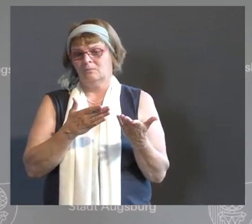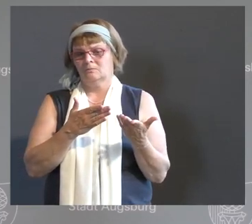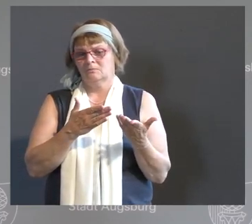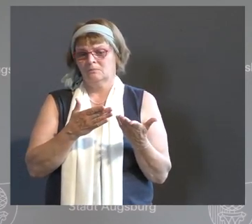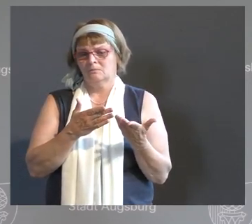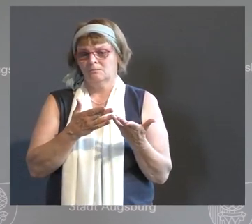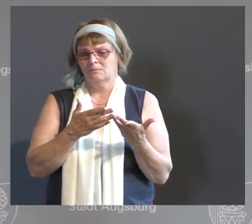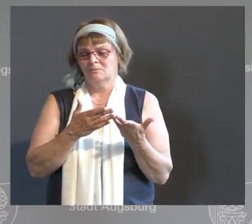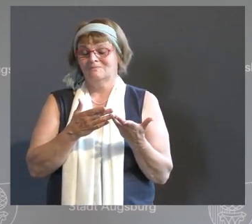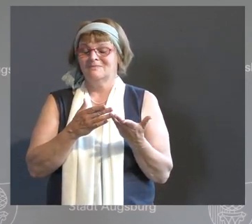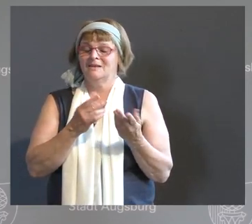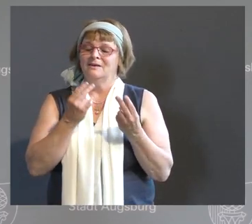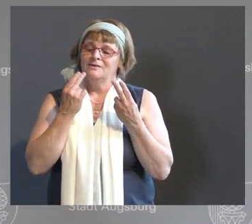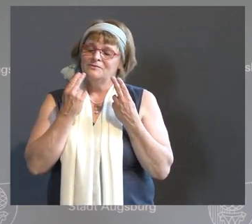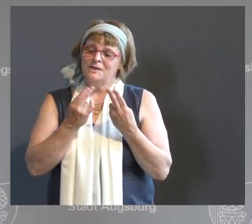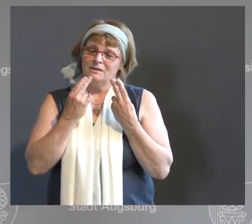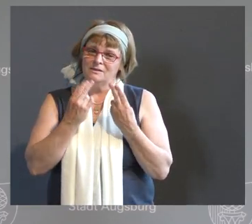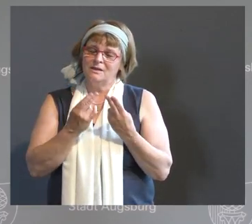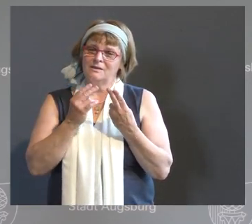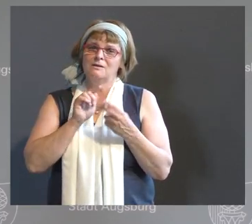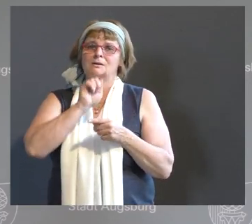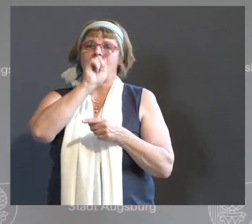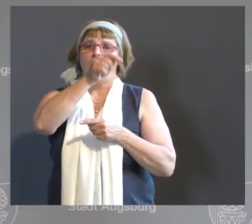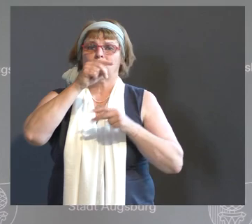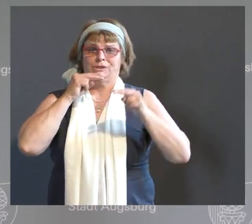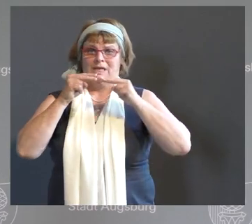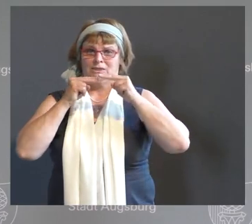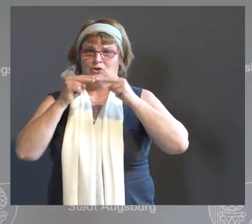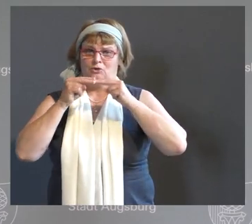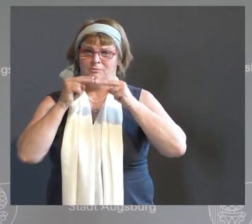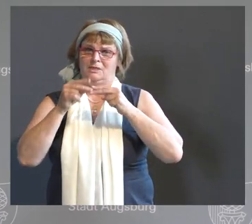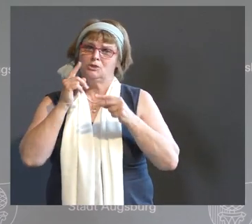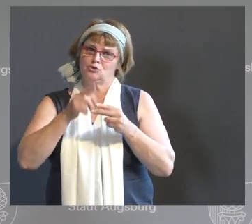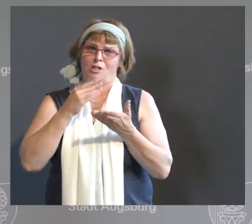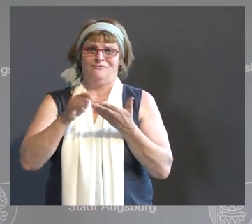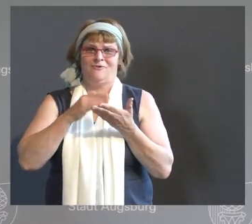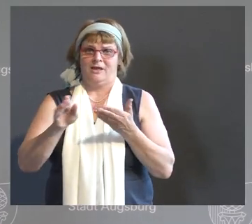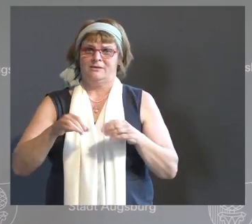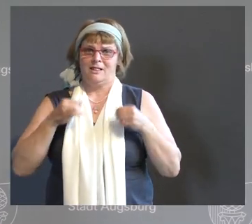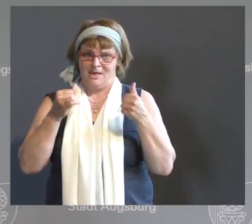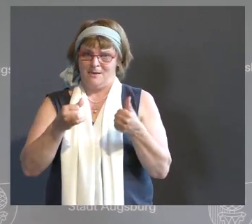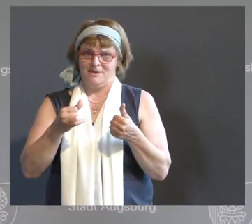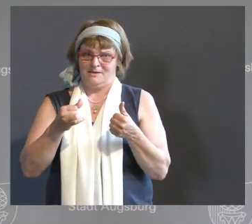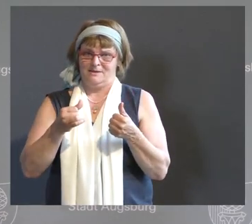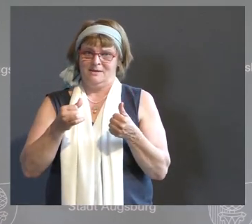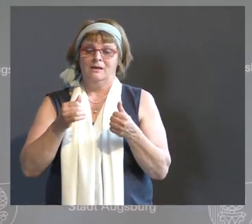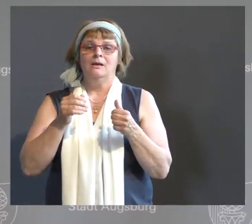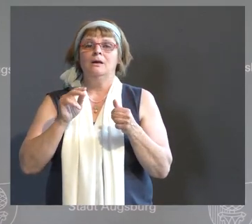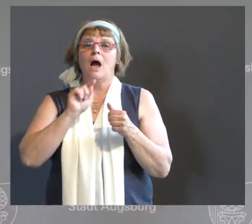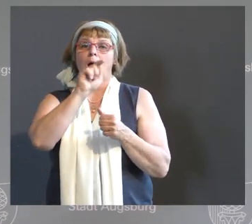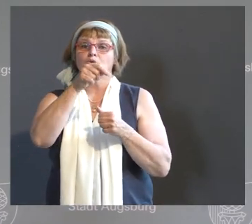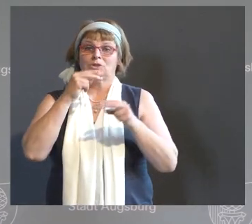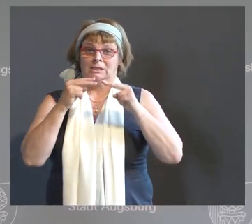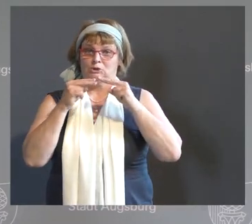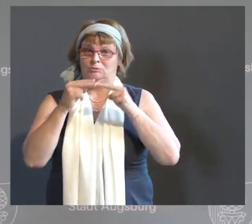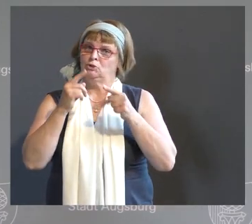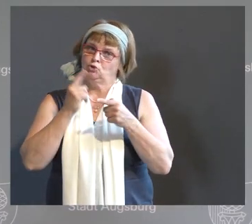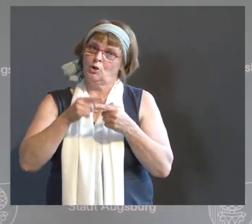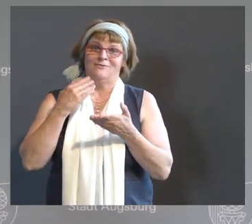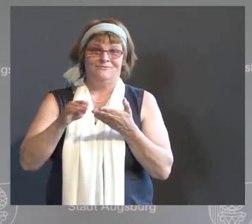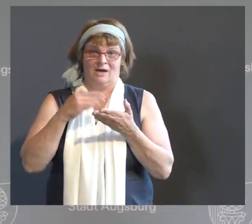die Außengastronomie zu erweitern. Wir werden das anbieten, dass hier noch weitere Flächen möglich sind. Warum machen wir